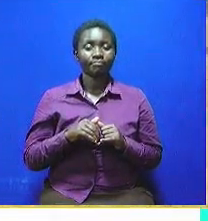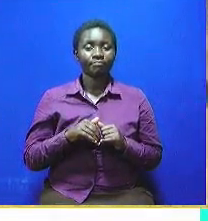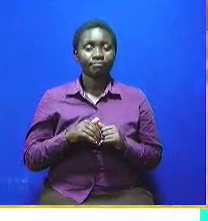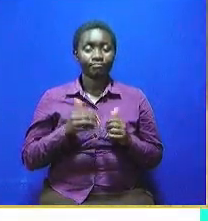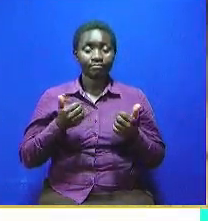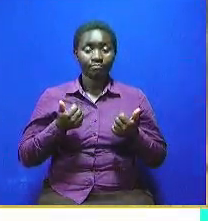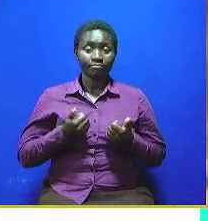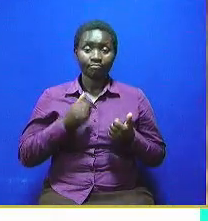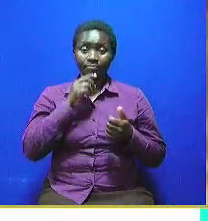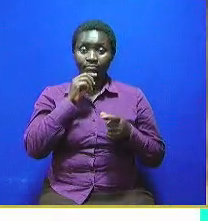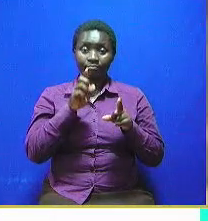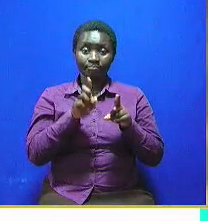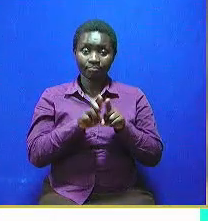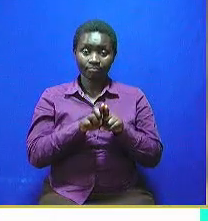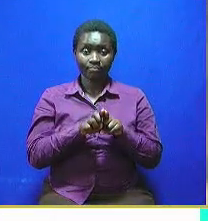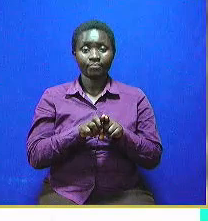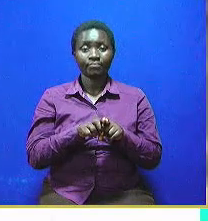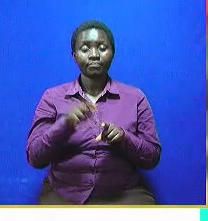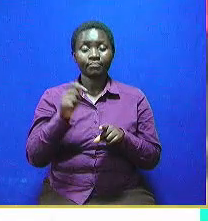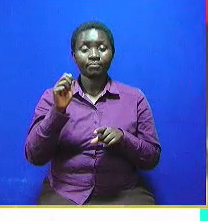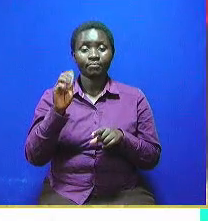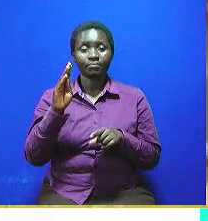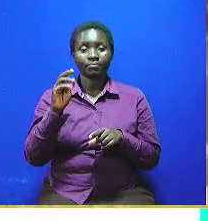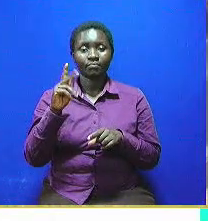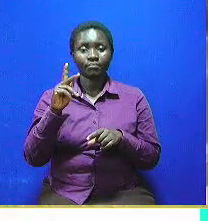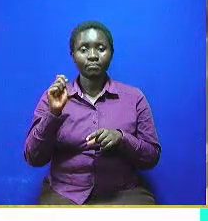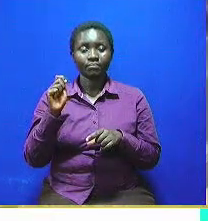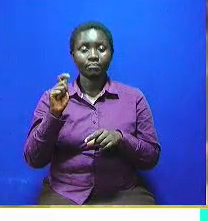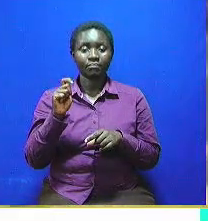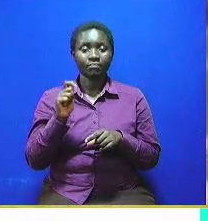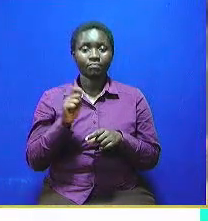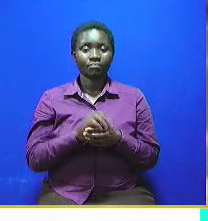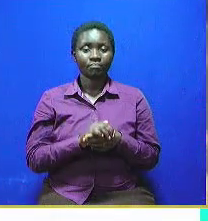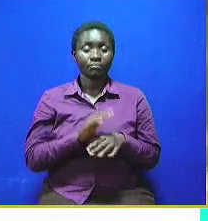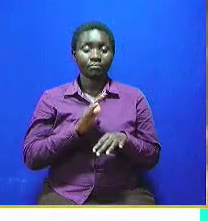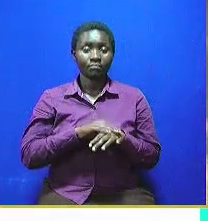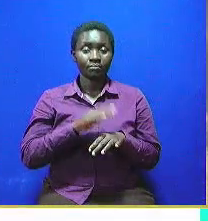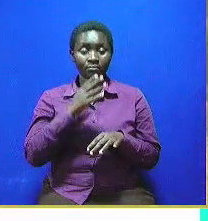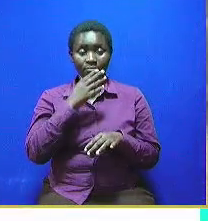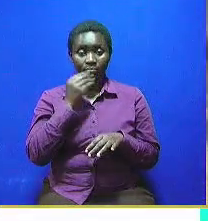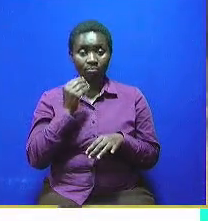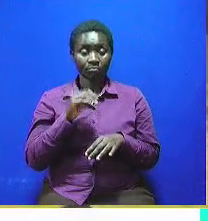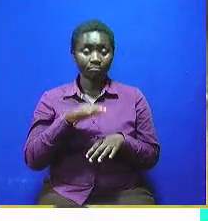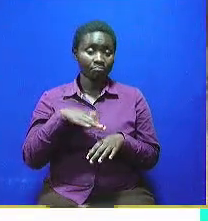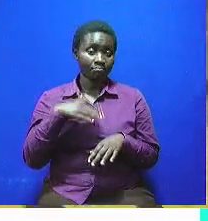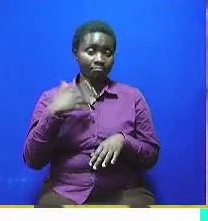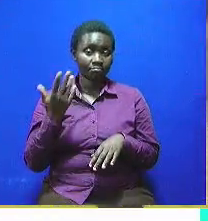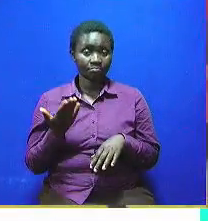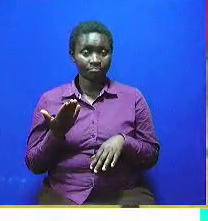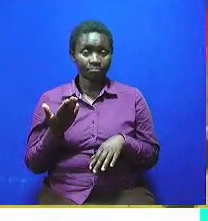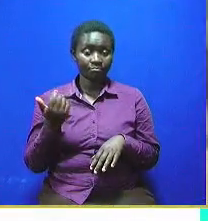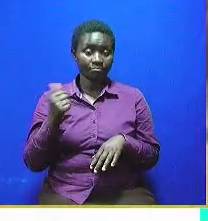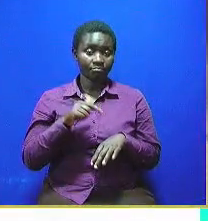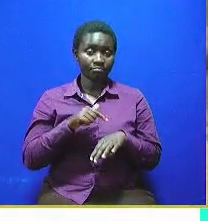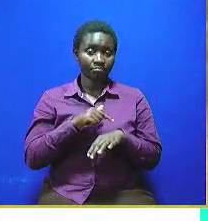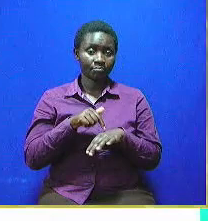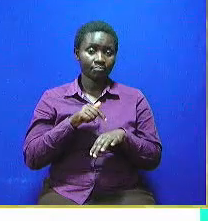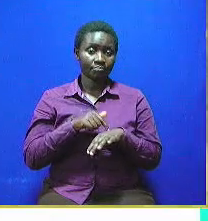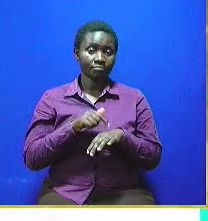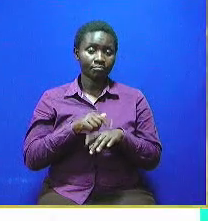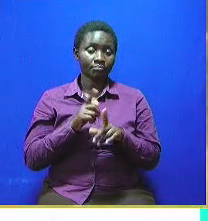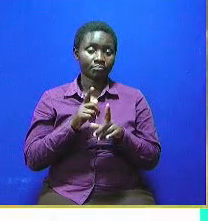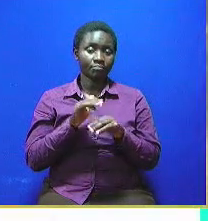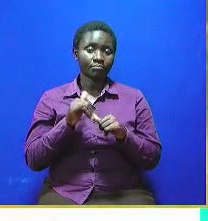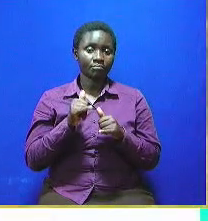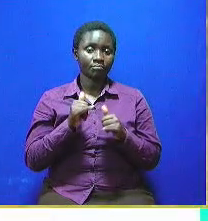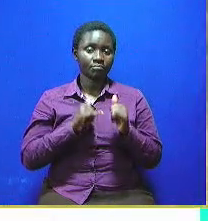rebu ya namu ne skuru ya tabaka skuru ya ndonyo chave chukua bachi kwa kora vya andake ase entunde ye chiko sori chikorende kumanya walibara